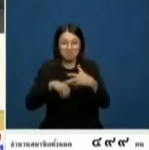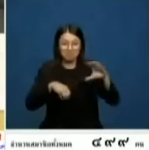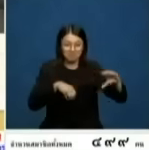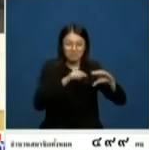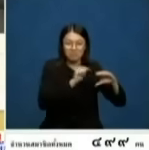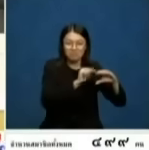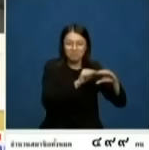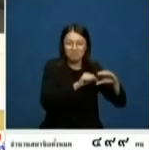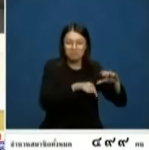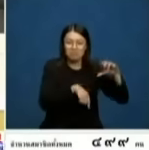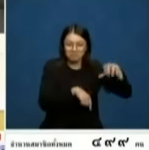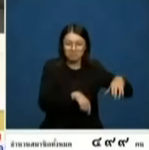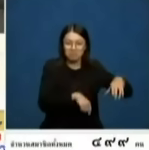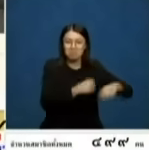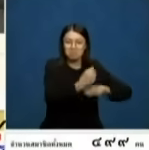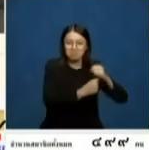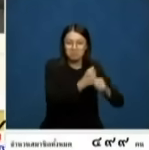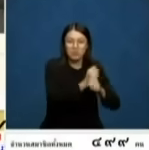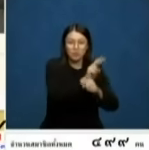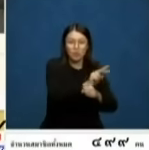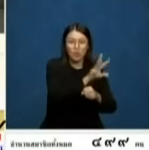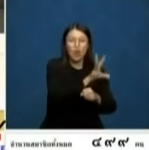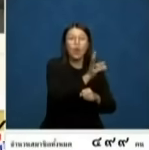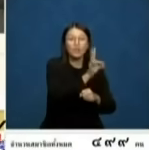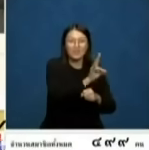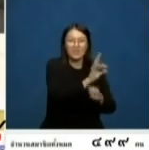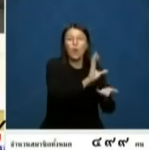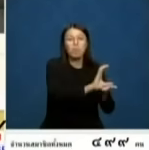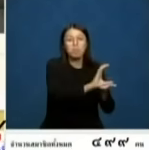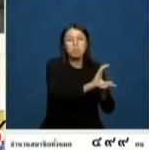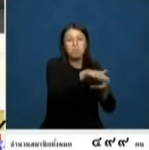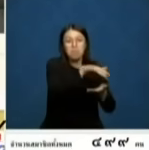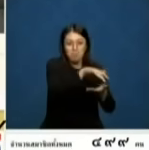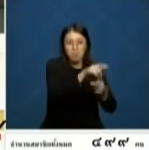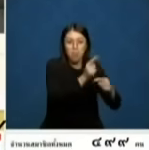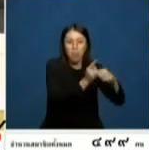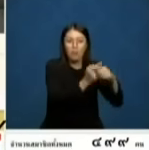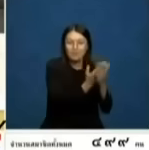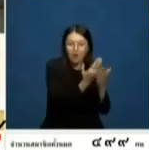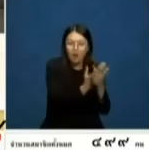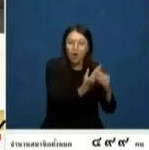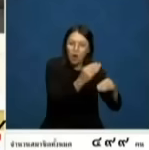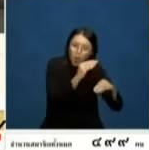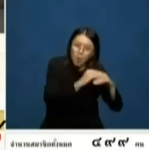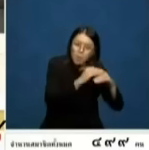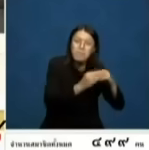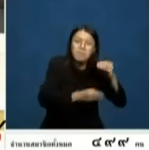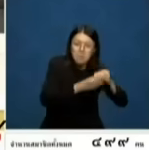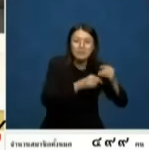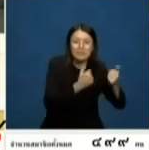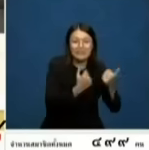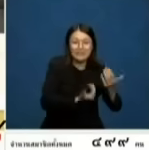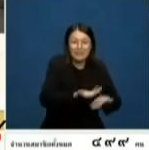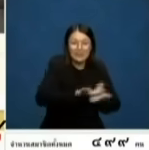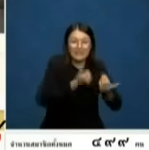ที่หนักกว่าต้มยำกุ้งอ่ะที่เราเห็นกันชัด ๆนะฮะ เมื่อปี40เนี่ยอันนี้จะหนักกว่า